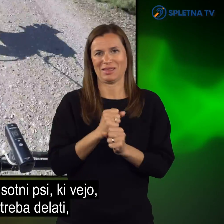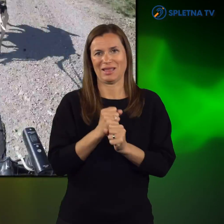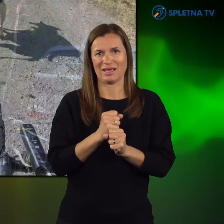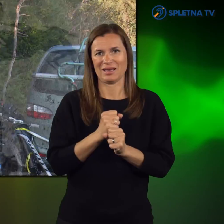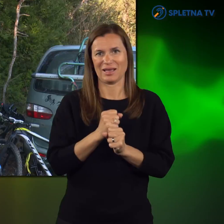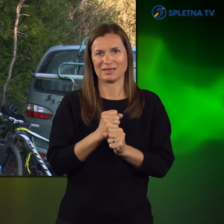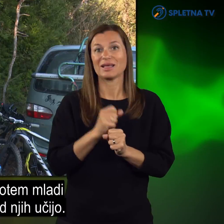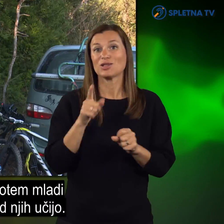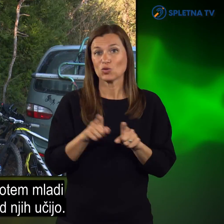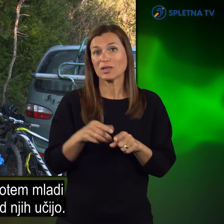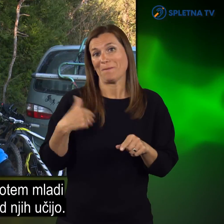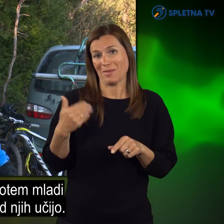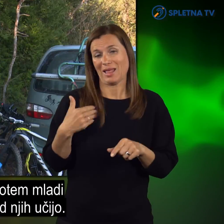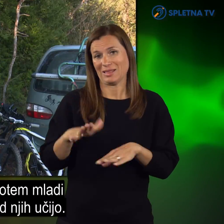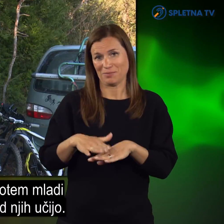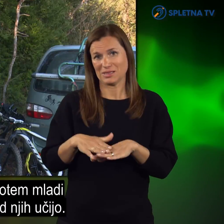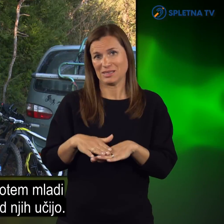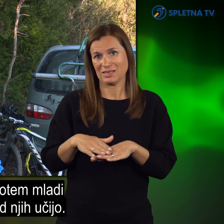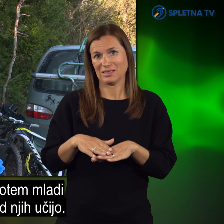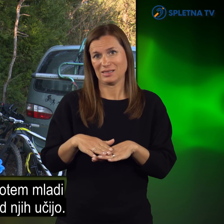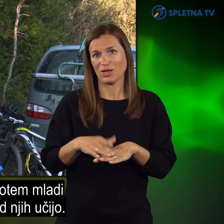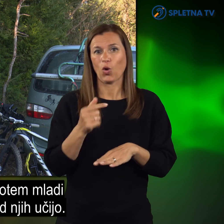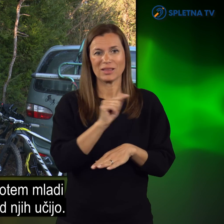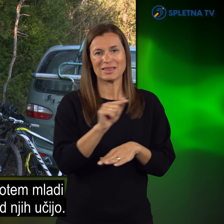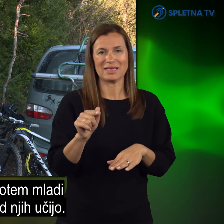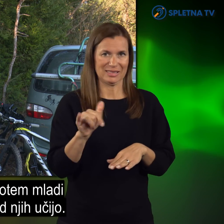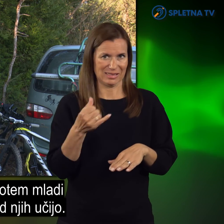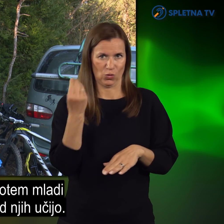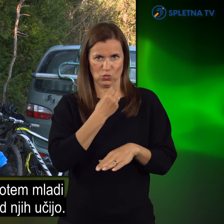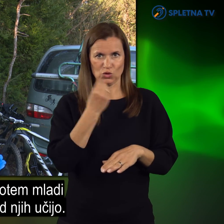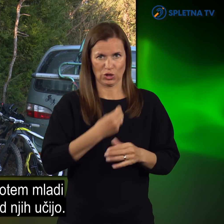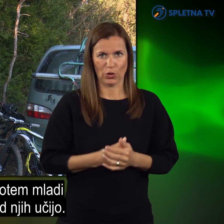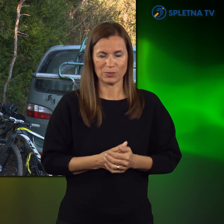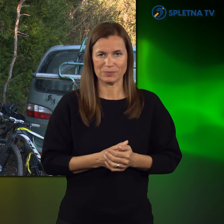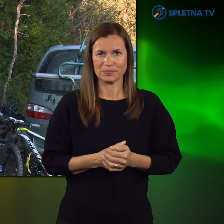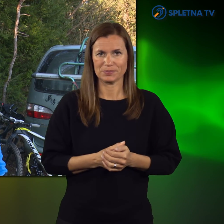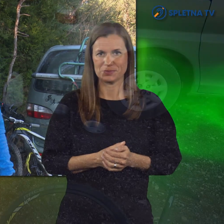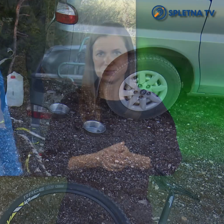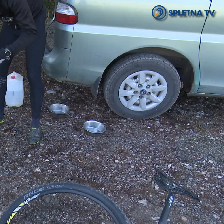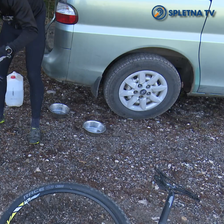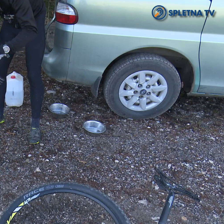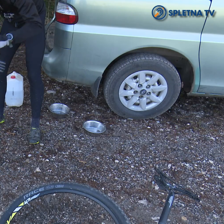streže in se tudi mladi kužki potem od njih naučijo.